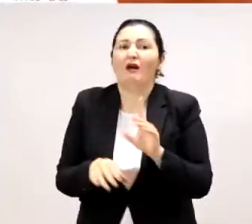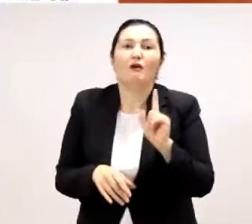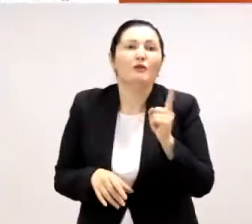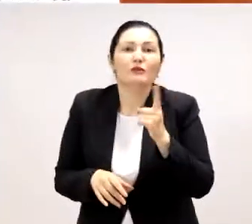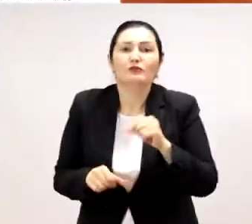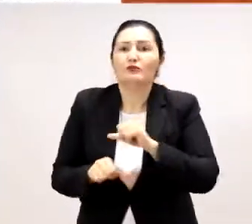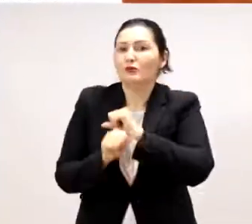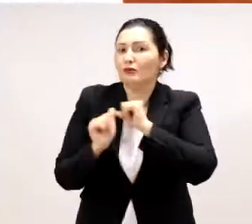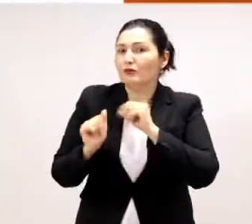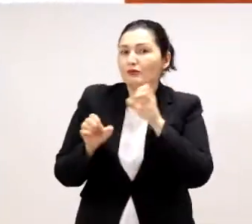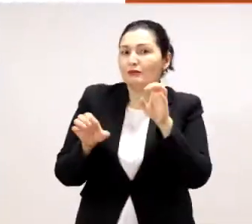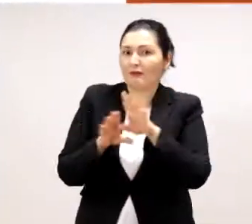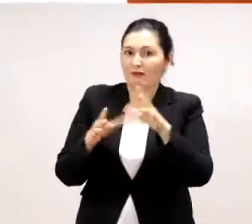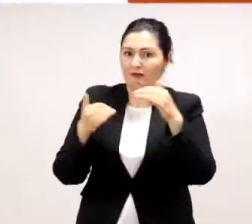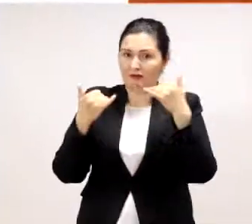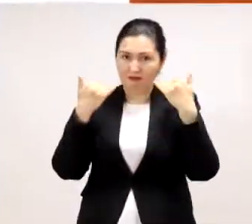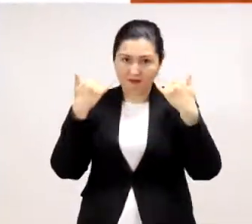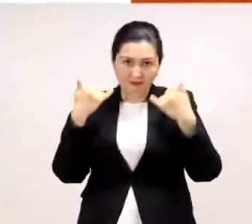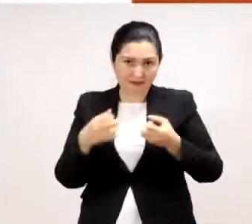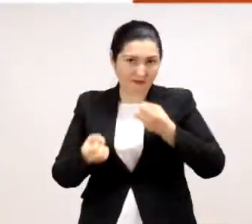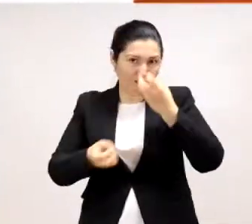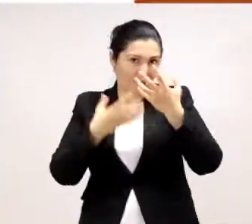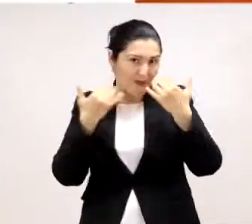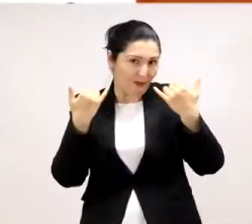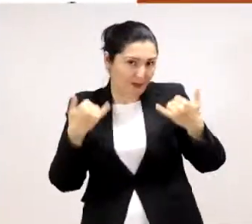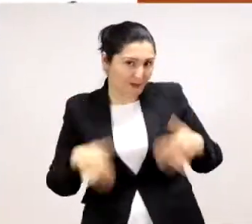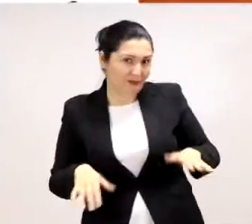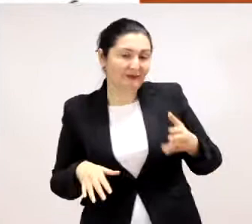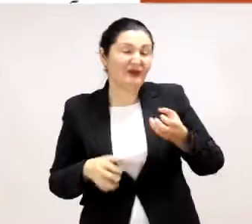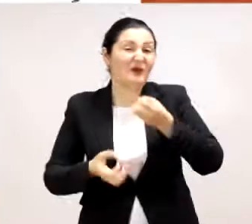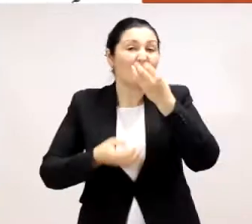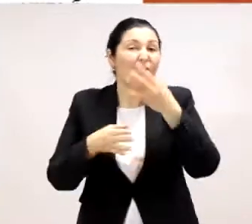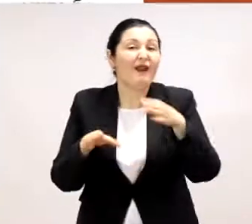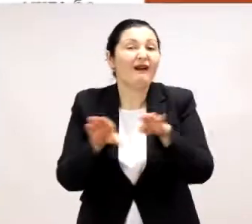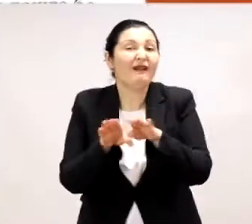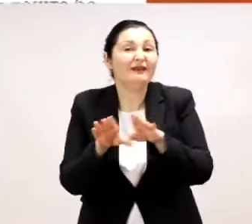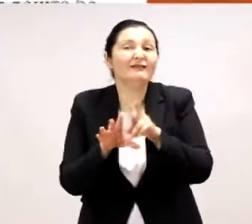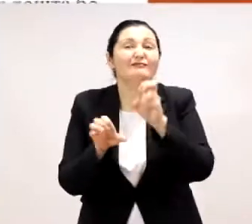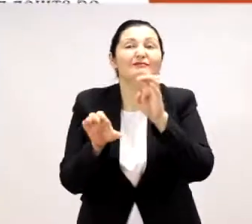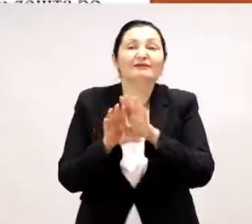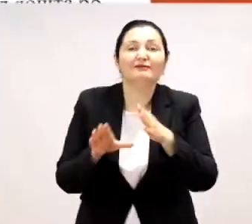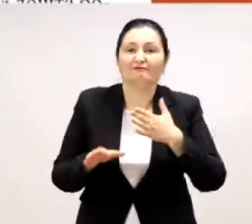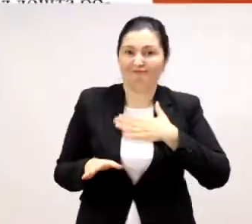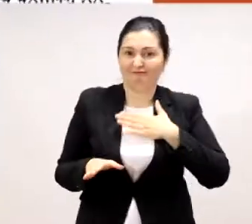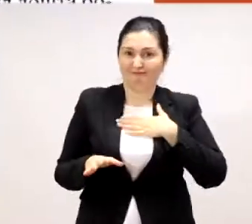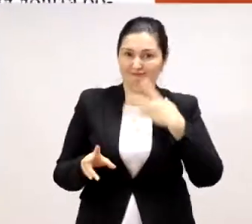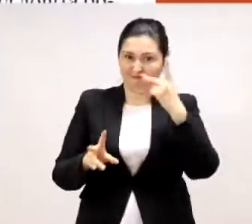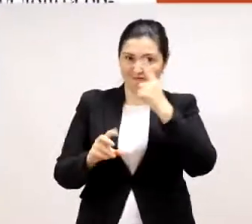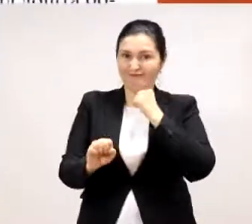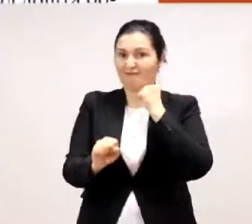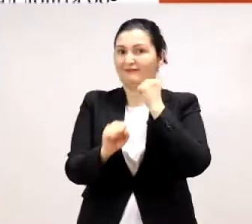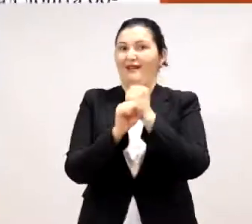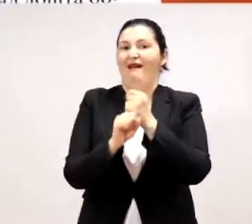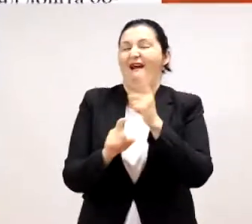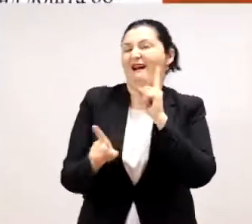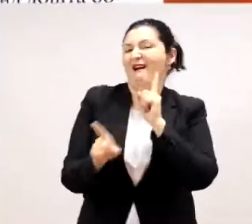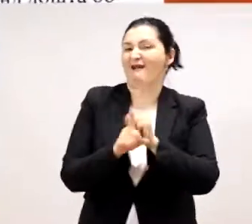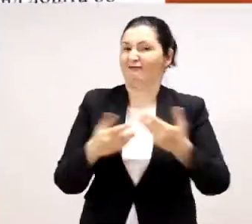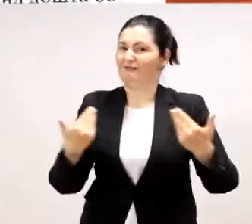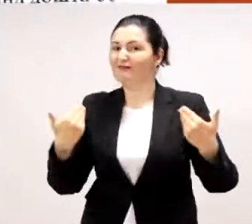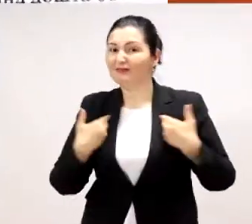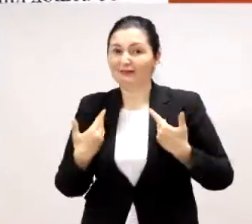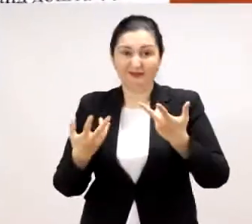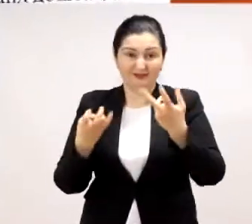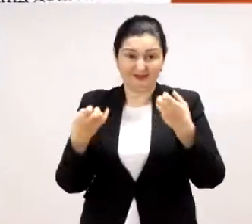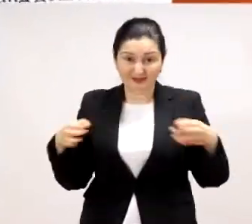گل نبودیم؟ حیران شدند گلهای میخک. گل میبودید، با مانند من میشودید. پاسخ داد صدبرگ. آنی